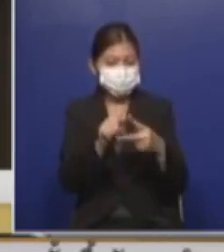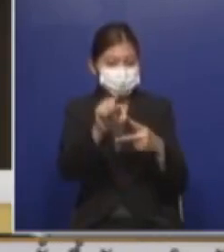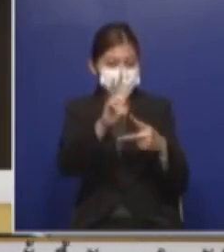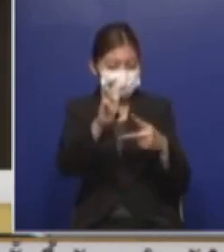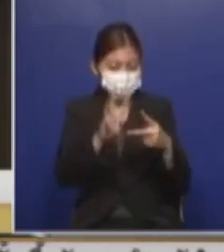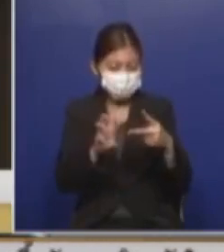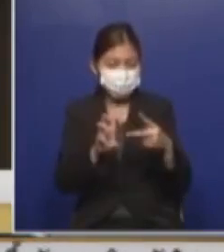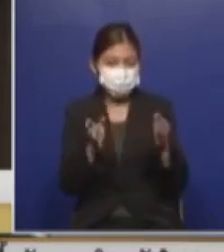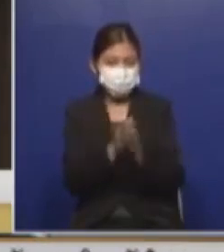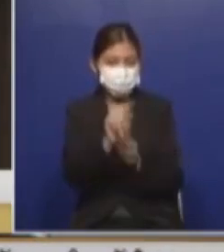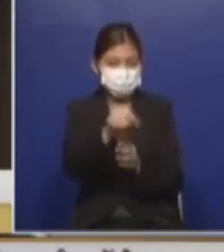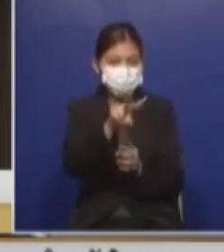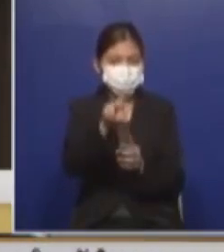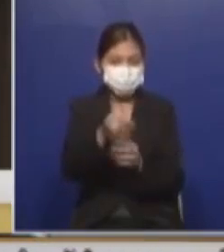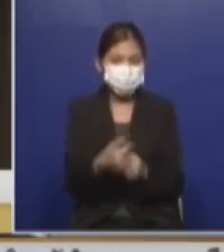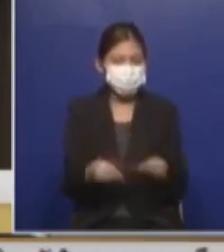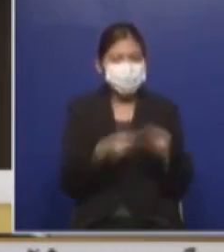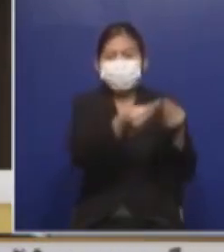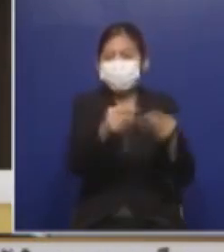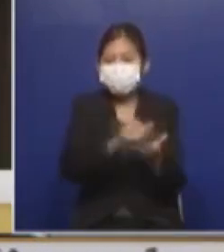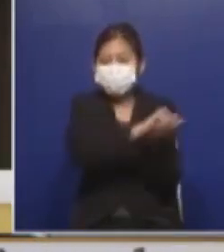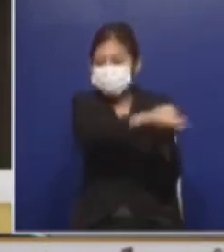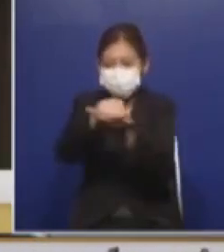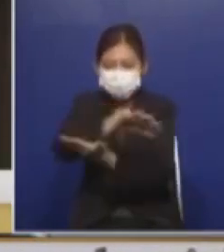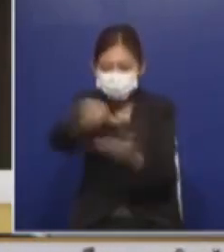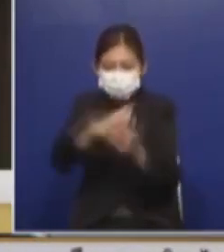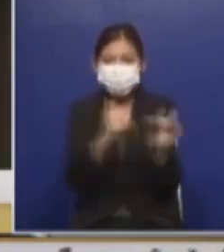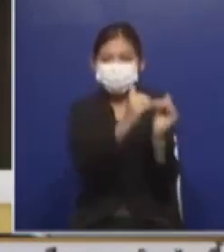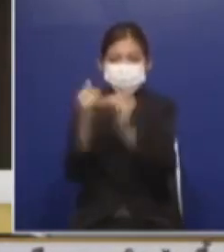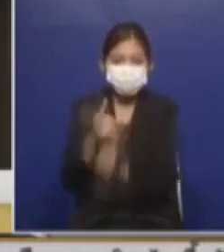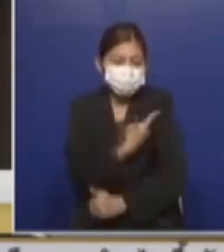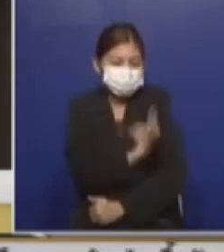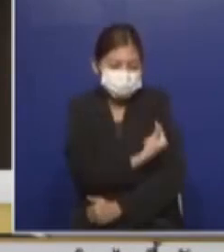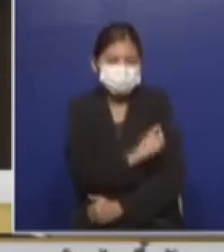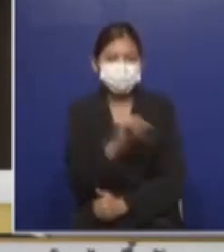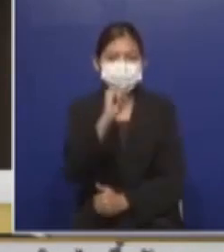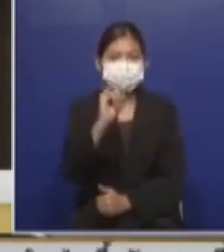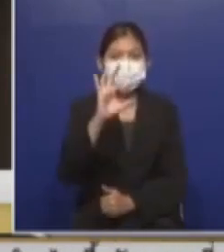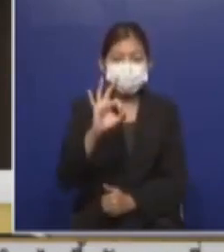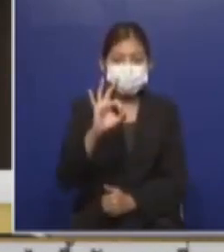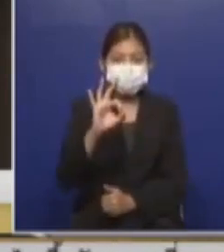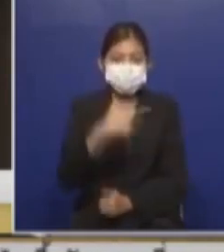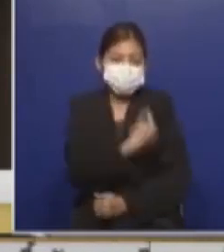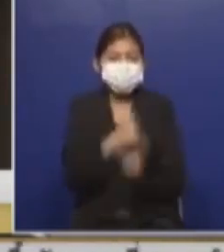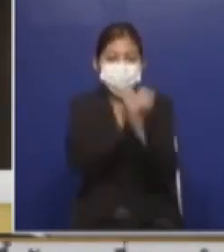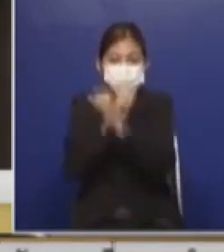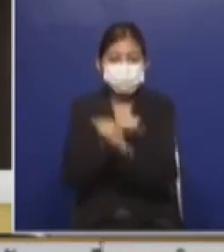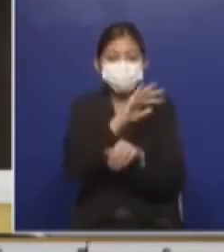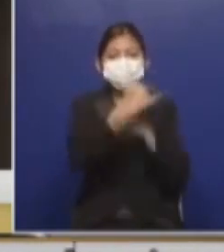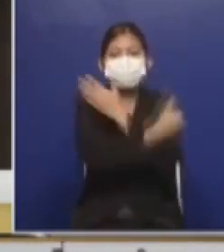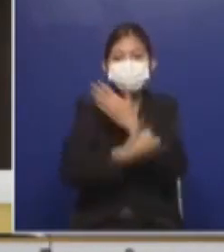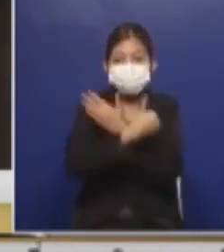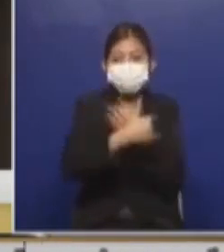งประเทศ67ล้านคนไปเลยใช้เงินแค่ 80,000 ล้านซิโนแวคนี่ไม่ใช่ว่าถูกนะครับจากสื่อราค